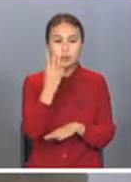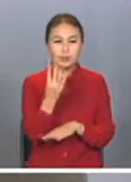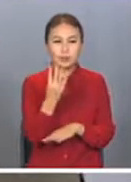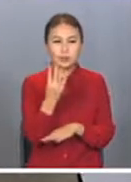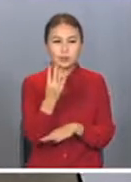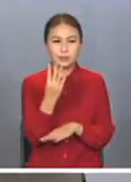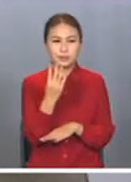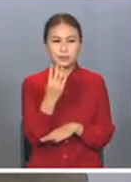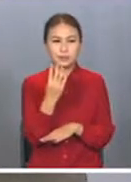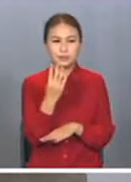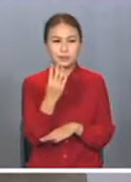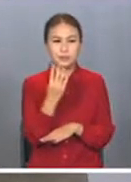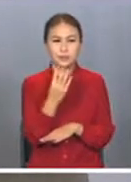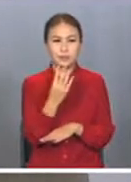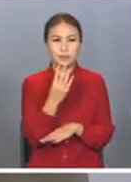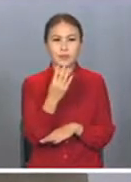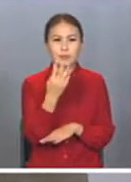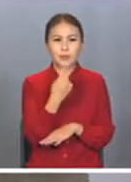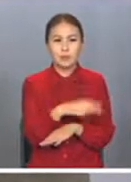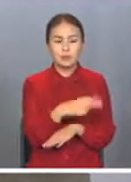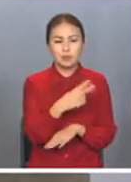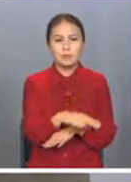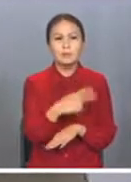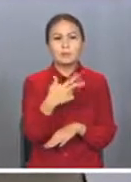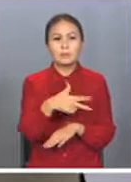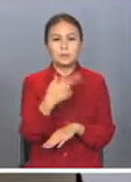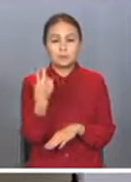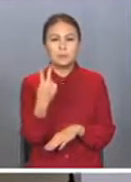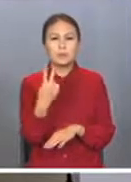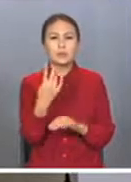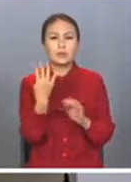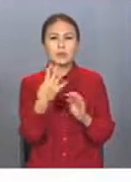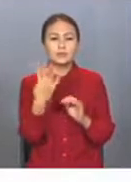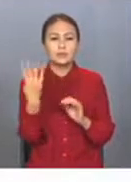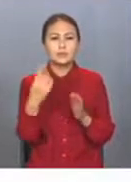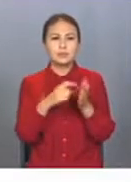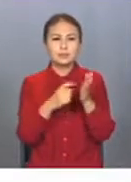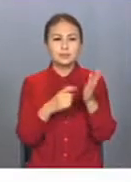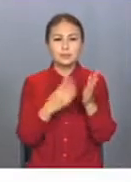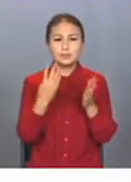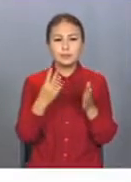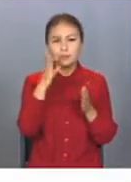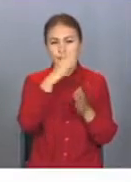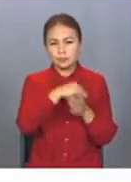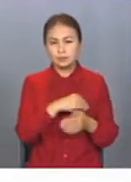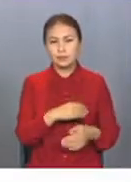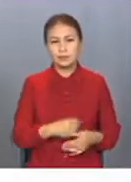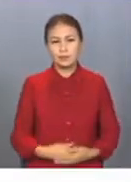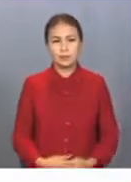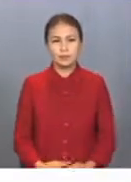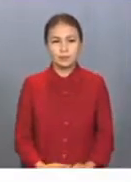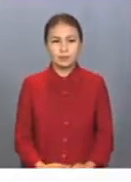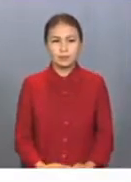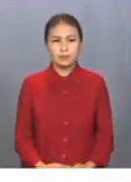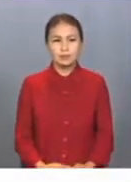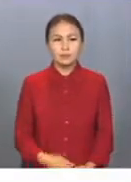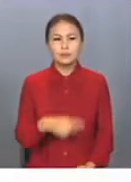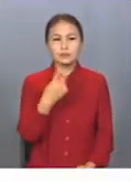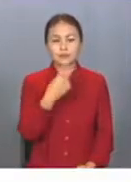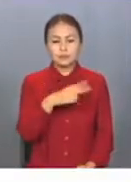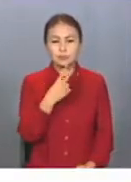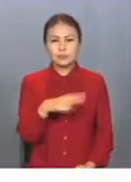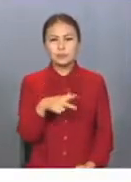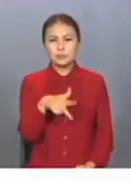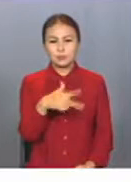береді. Демек 20-да, 32-де, 44-те 4-ке бөлінеді. Жауабын жазып қояйық. 20,